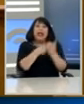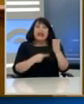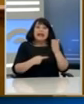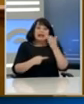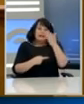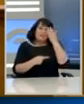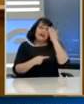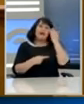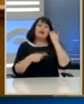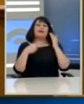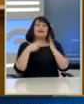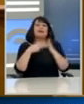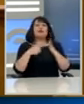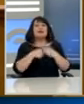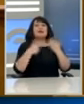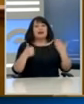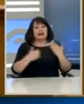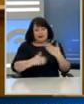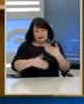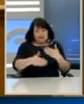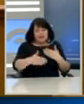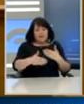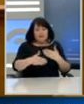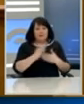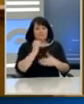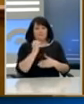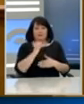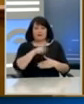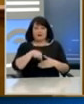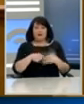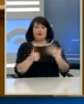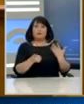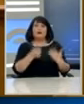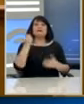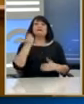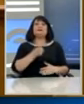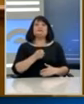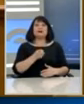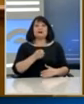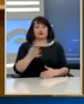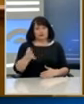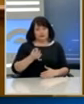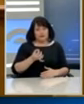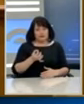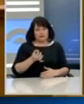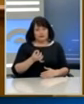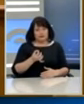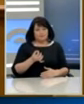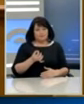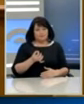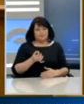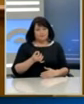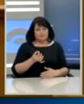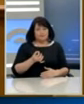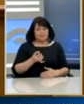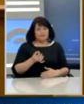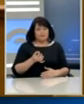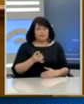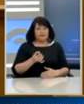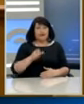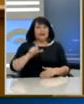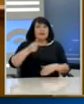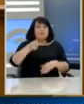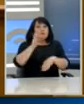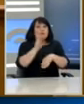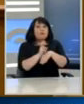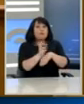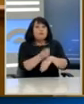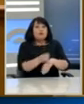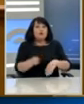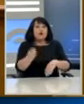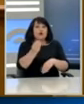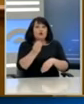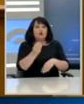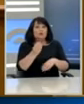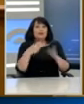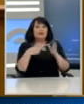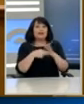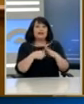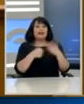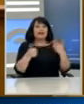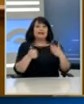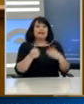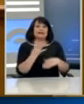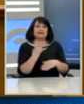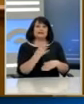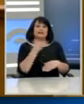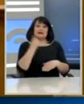το 2016 0,6%. Υπενθυμίζω ότι το πρωτογενές πλεώνασμα του 2016 ήταν τελικά άνω